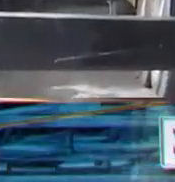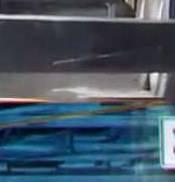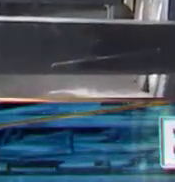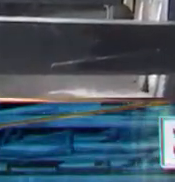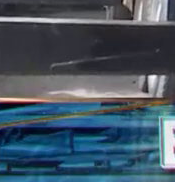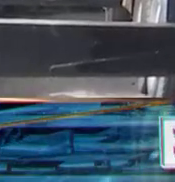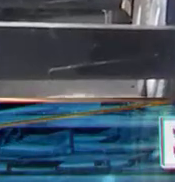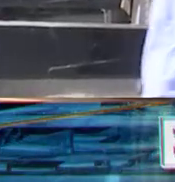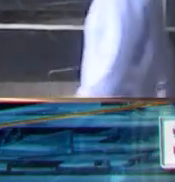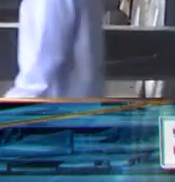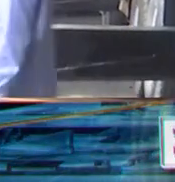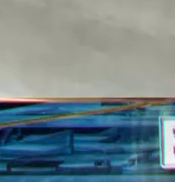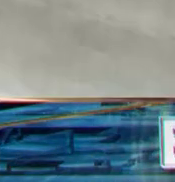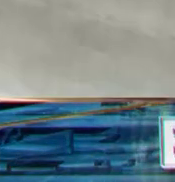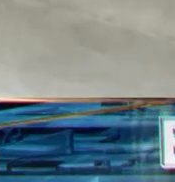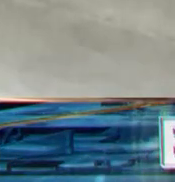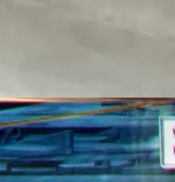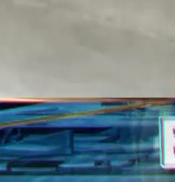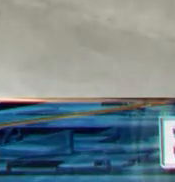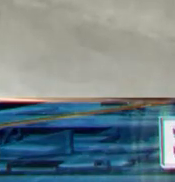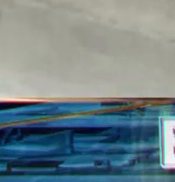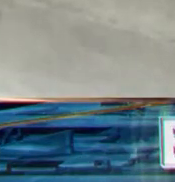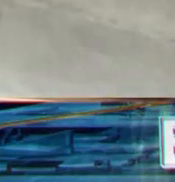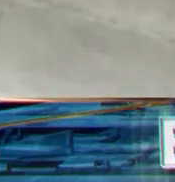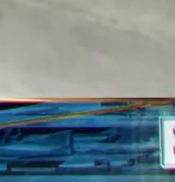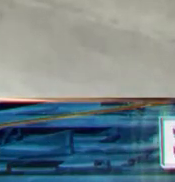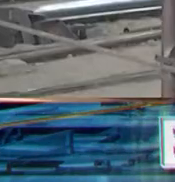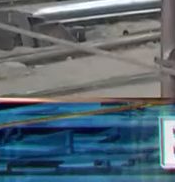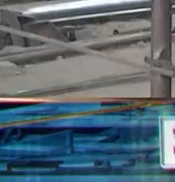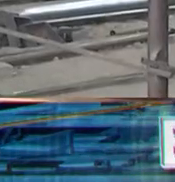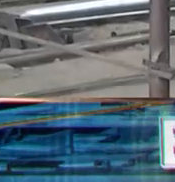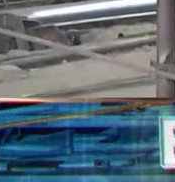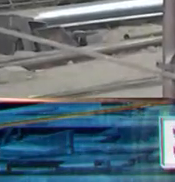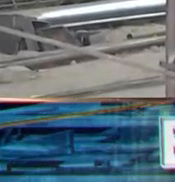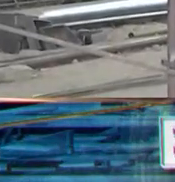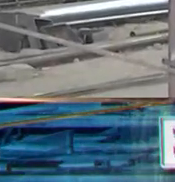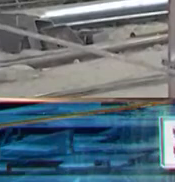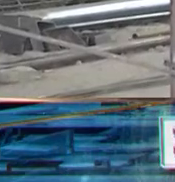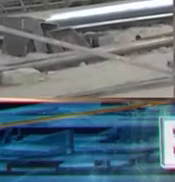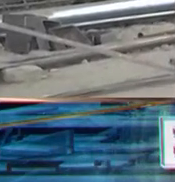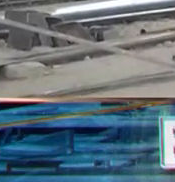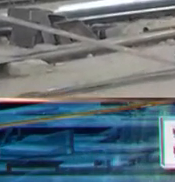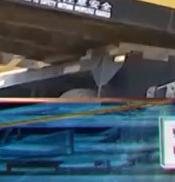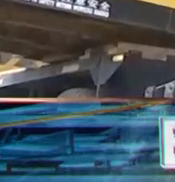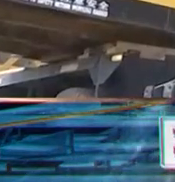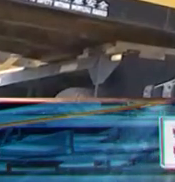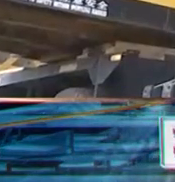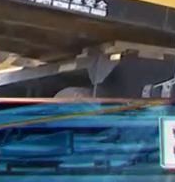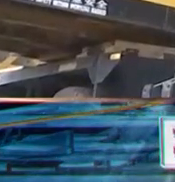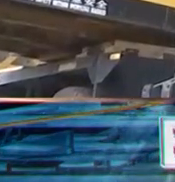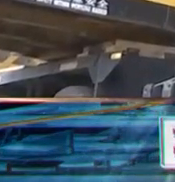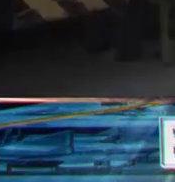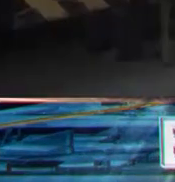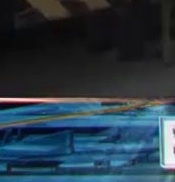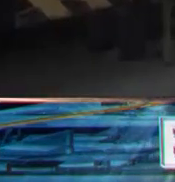Қыстың ғамын жаз ойла, облыста жылту маусымына дайындық жүріп жатыр. Қоймаларға тәулігіне 4,5 мың тонна қатты отын